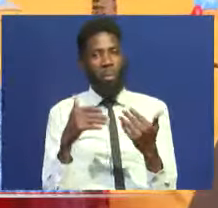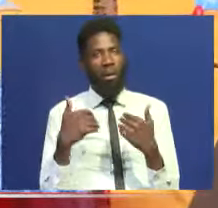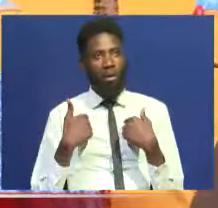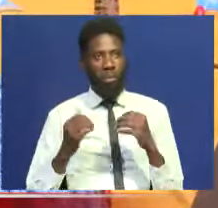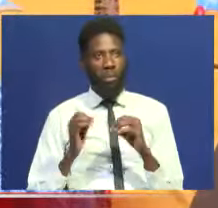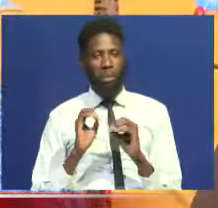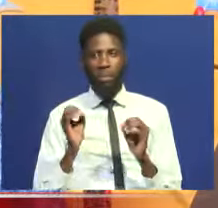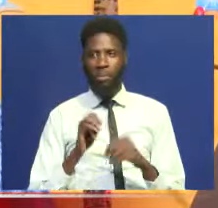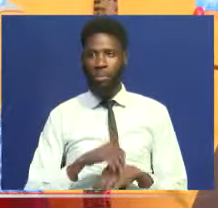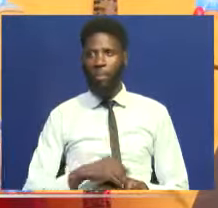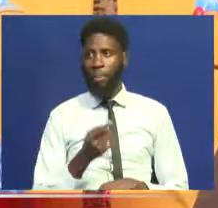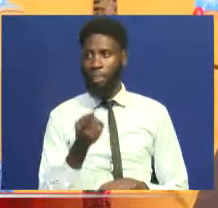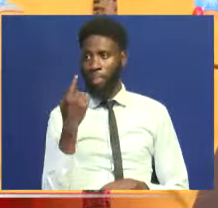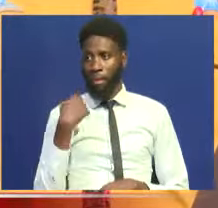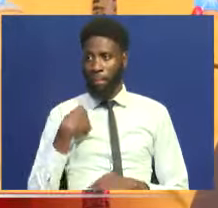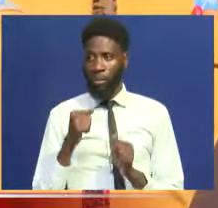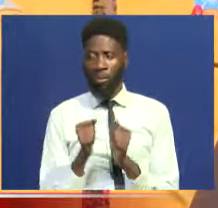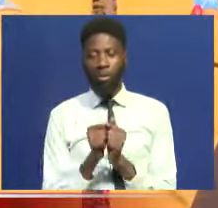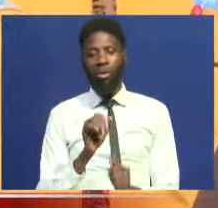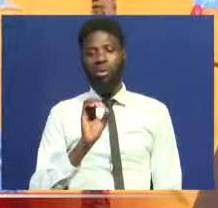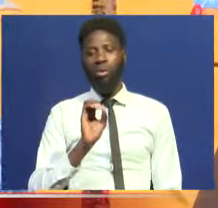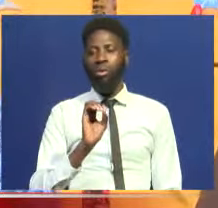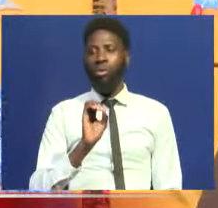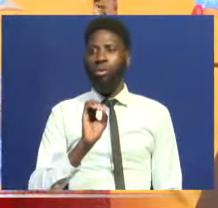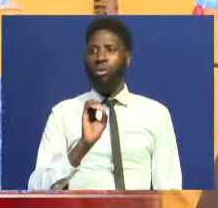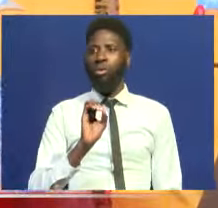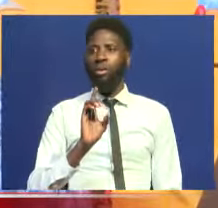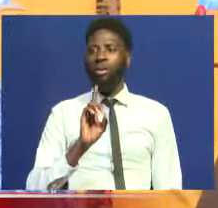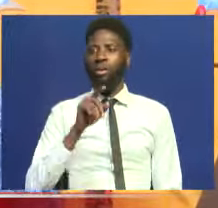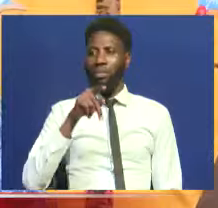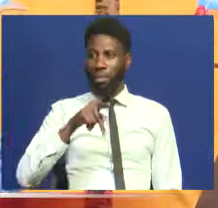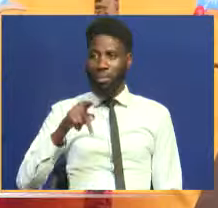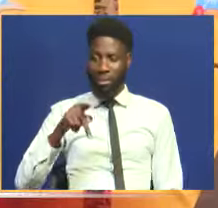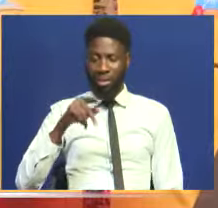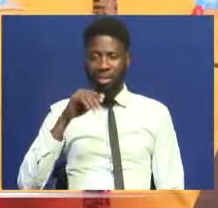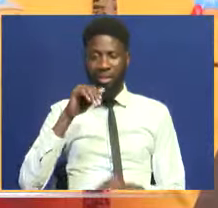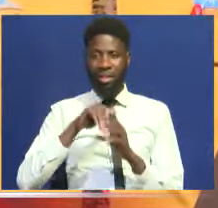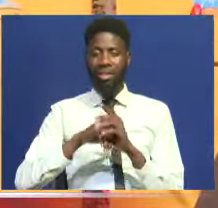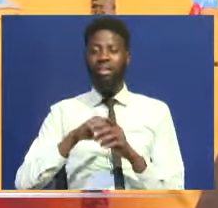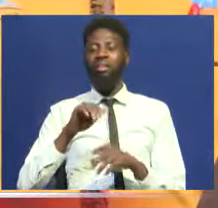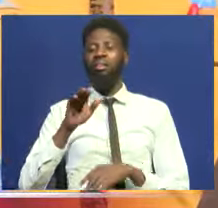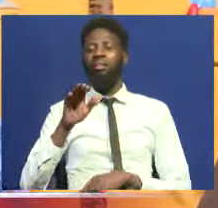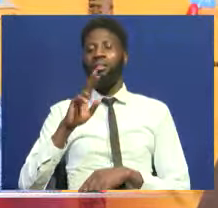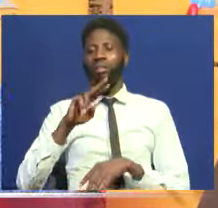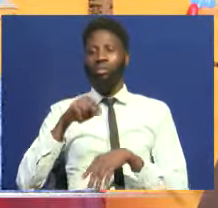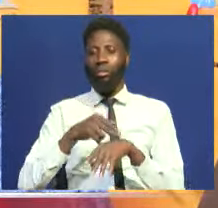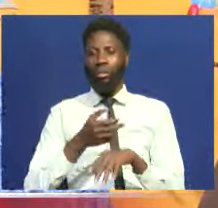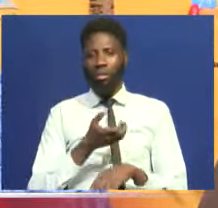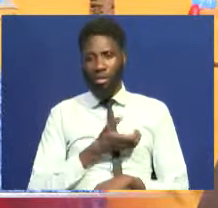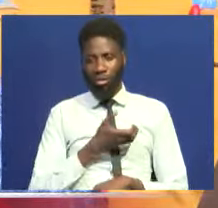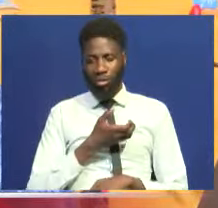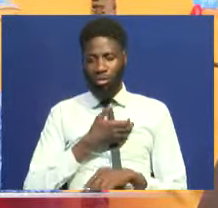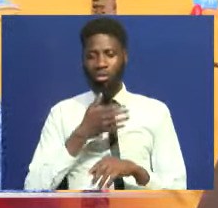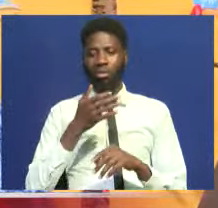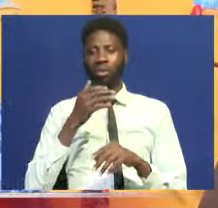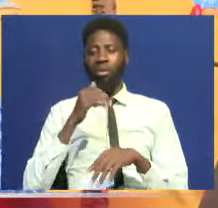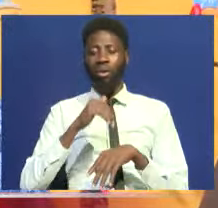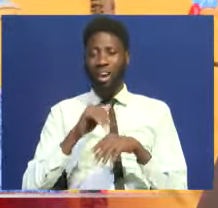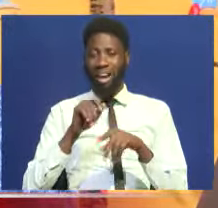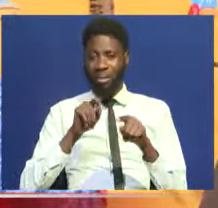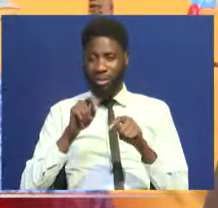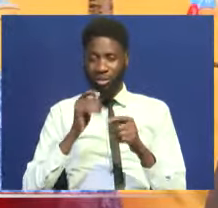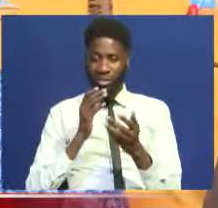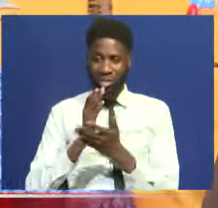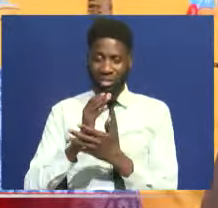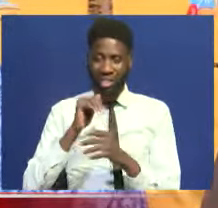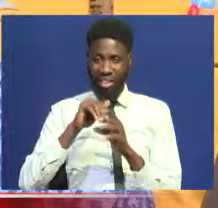ODPP at the National Council of Administrative of Justice at Pride Inn Hotel in Mombasa, and we discussed so many issues that are of the benefit to